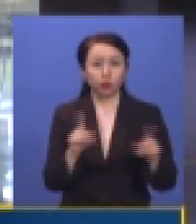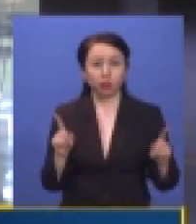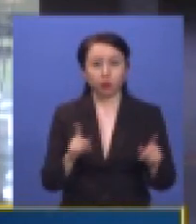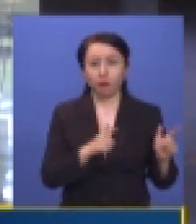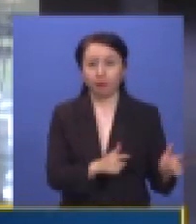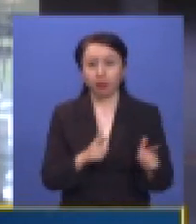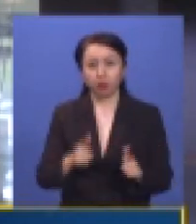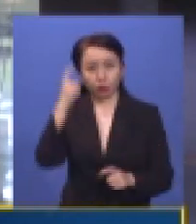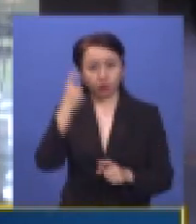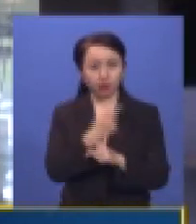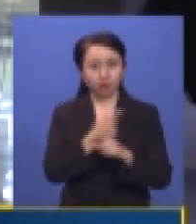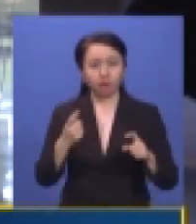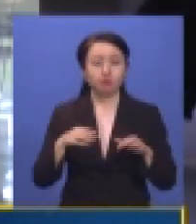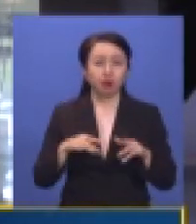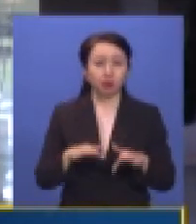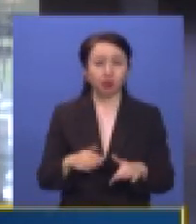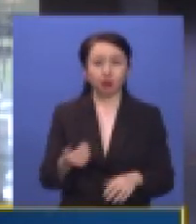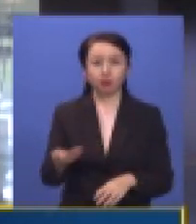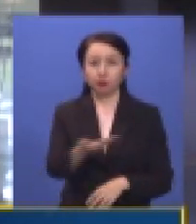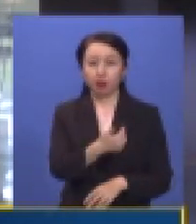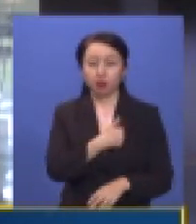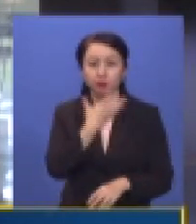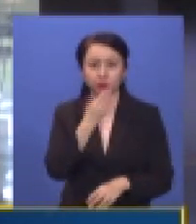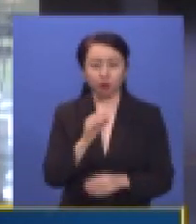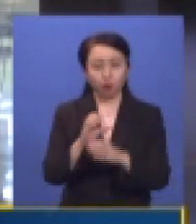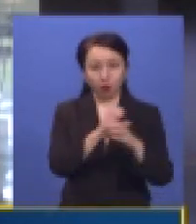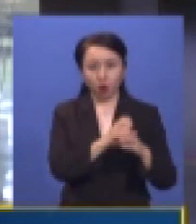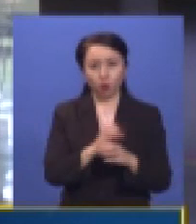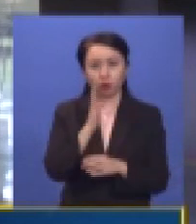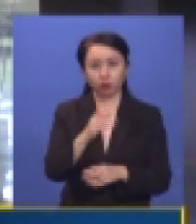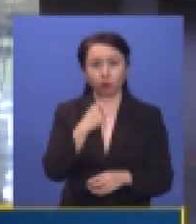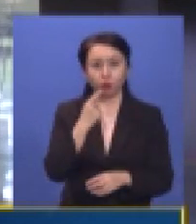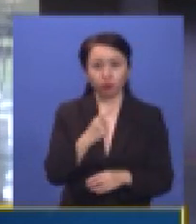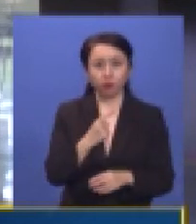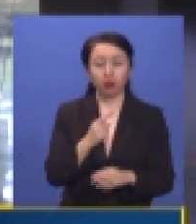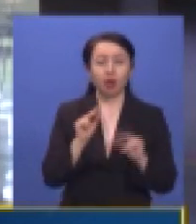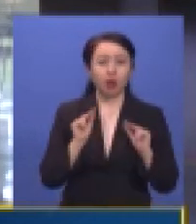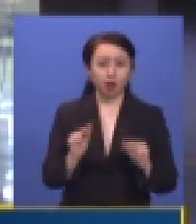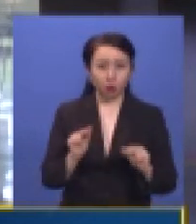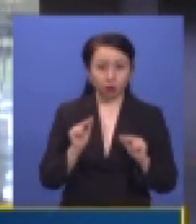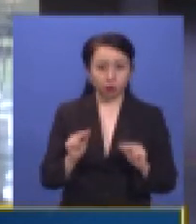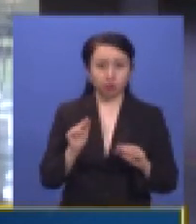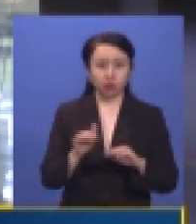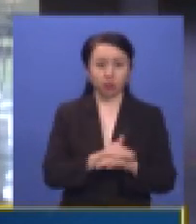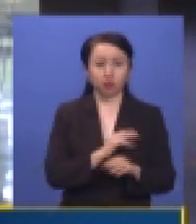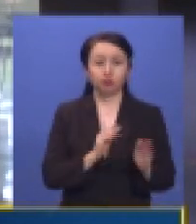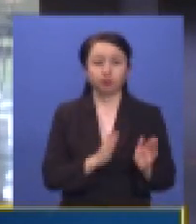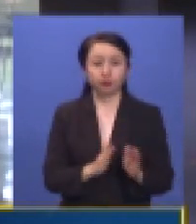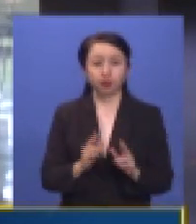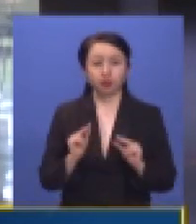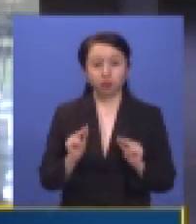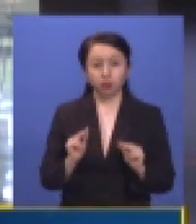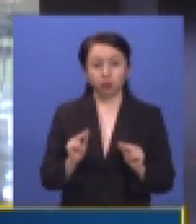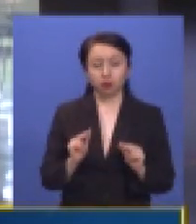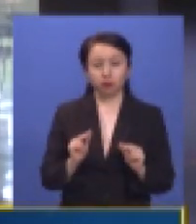материал. Вот, мы решили, что в своем ролике мы будем говорить о добропорядочности, о честности, о